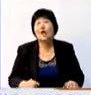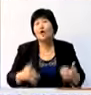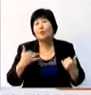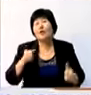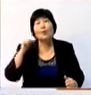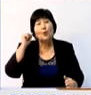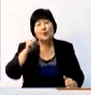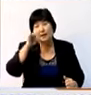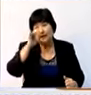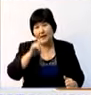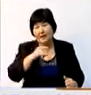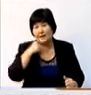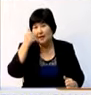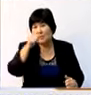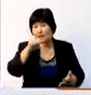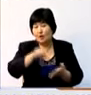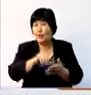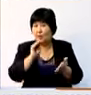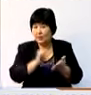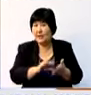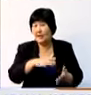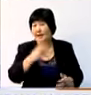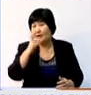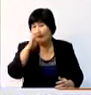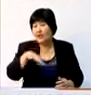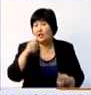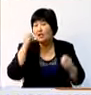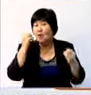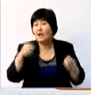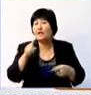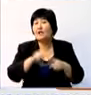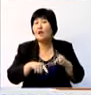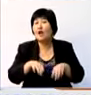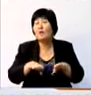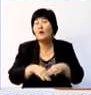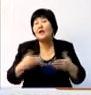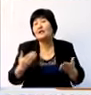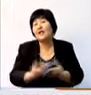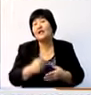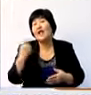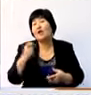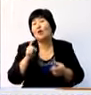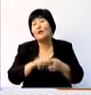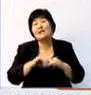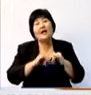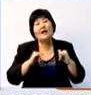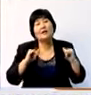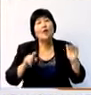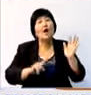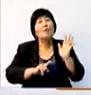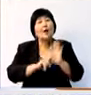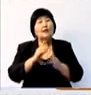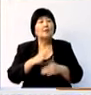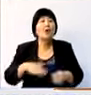Биыл Өзбекстанның Қазақстандағы жылы болып белгіленгенде, екі елдің мәдени бауырластығын жаңғыртып, экономикалық байланыстарын нығайтуды көздеген бастама